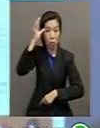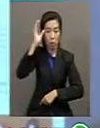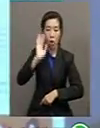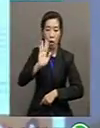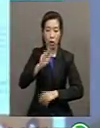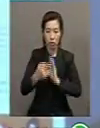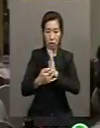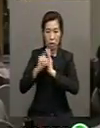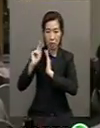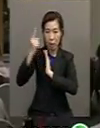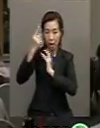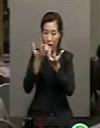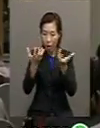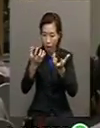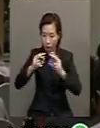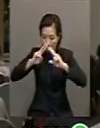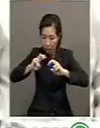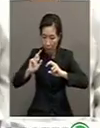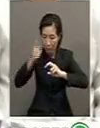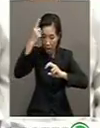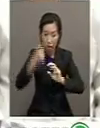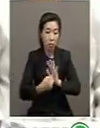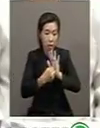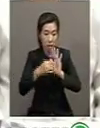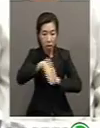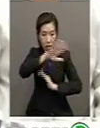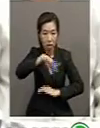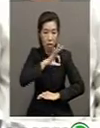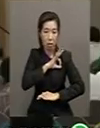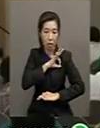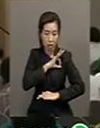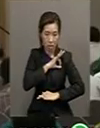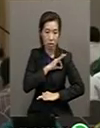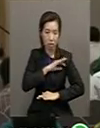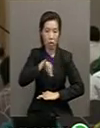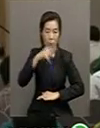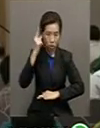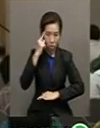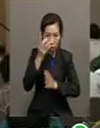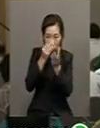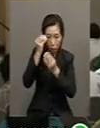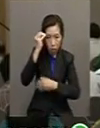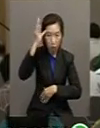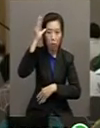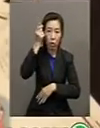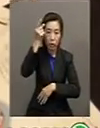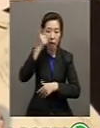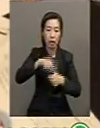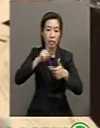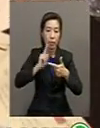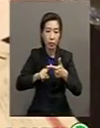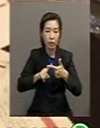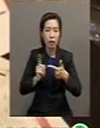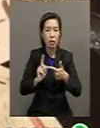ๆของเทคโนโลยีนวัตกรรมใหม่มานำเสนอให้สมาชิก MEA Better Care Service ได้มีความรู้ความเข้าใจเรื่องที่2เรา